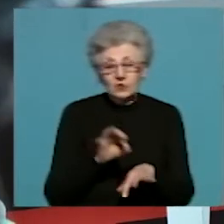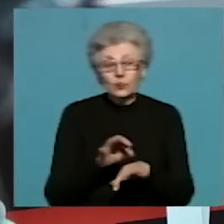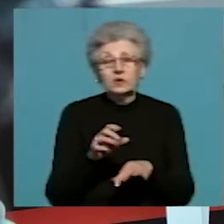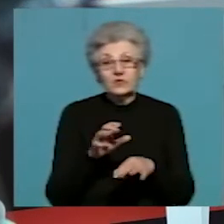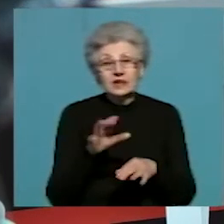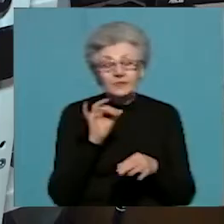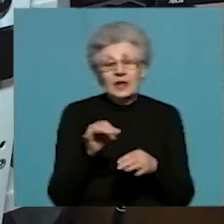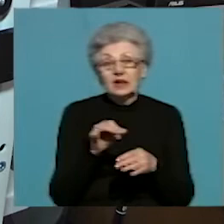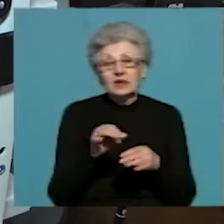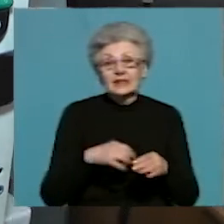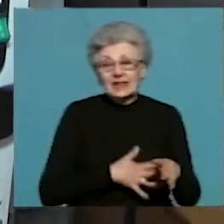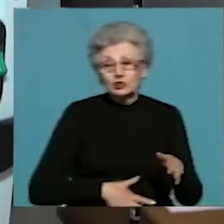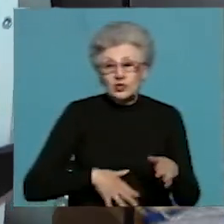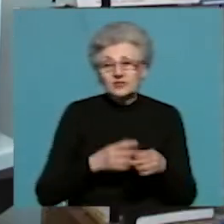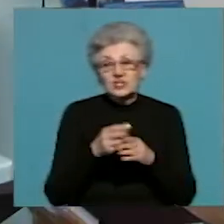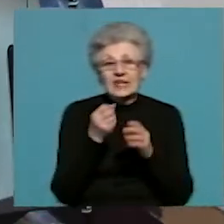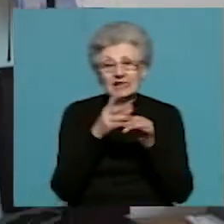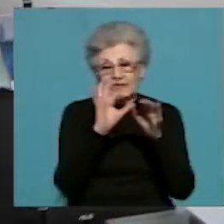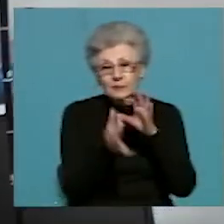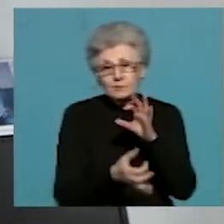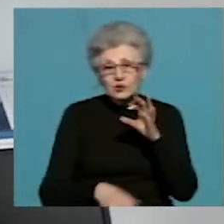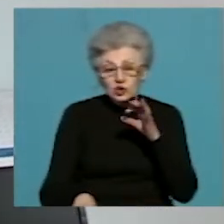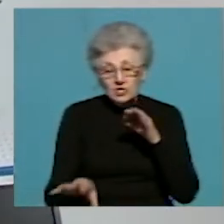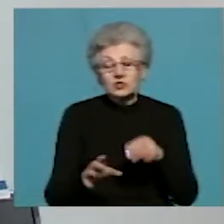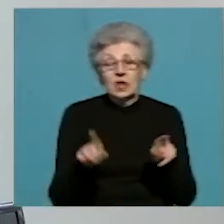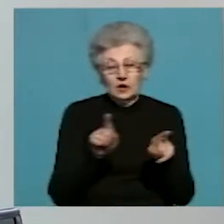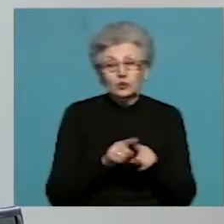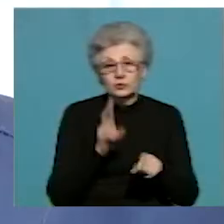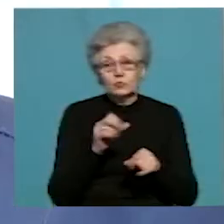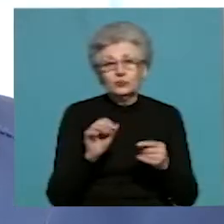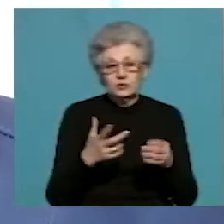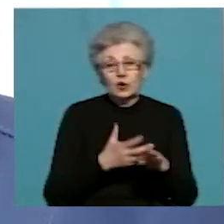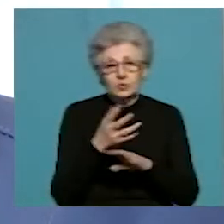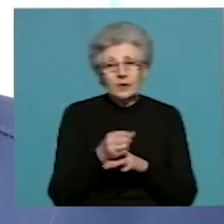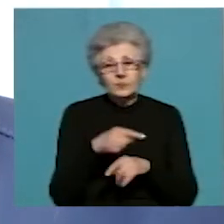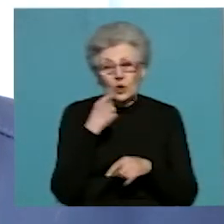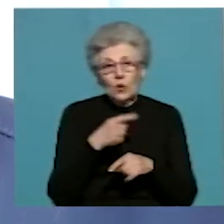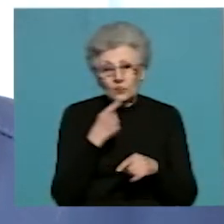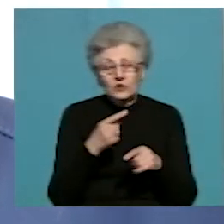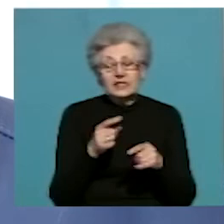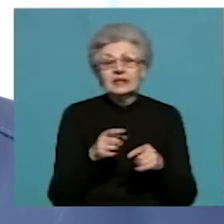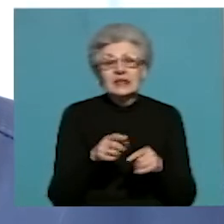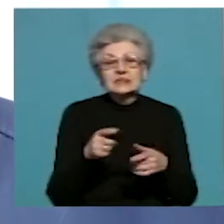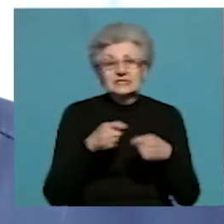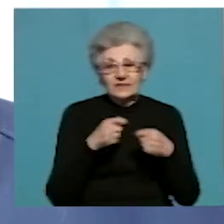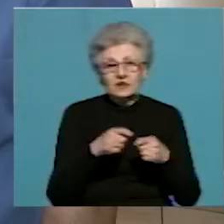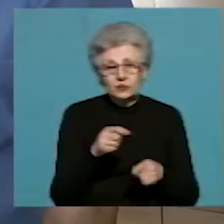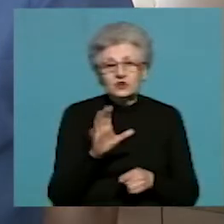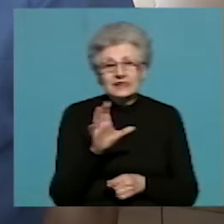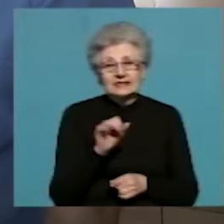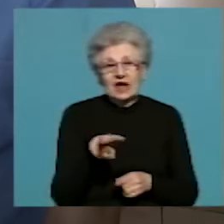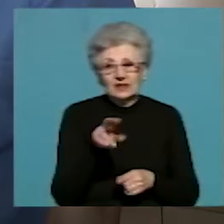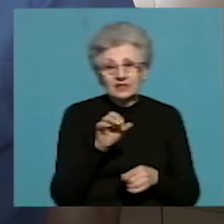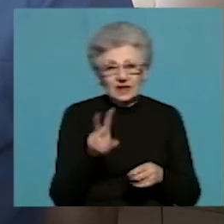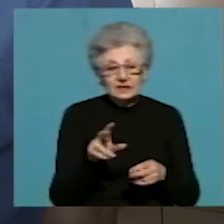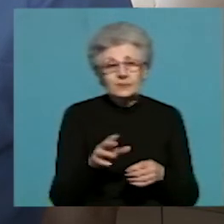дванадцятипалої кишки. Для такого обстеження закупили нове обладнання, каже завідувач відділенням ендоскопії В'ячеслав Голбан.